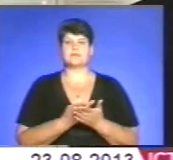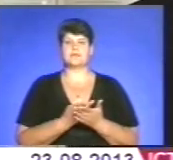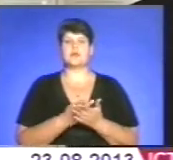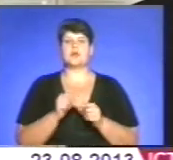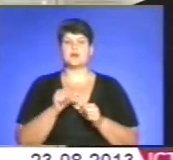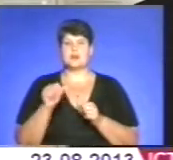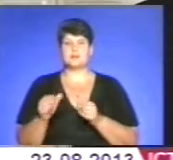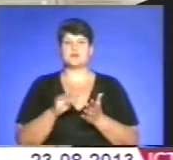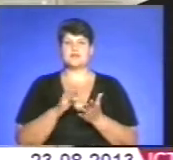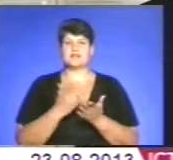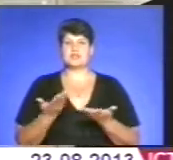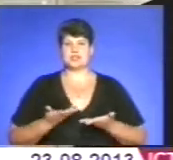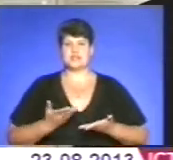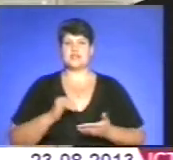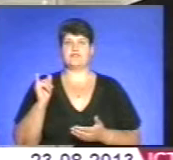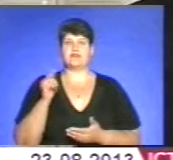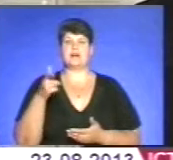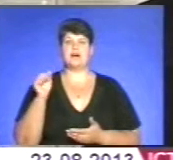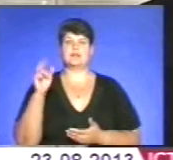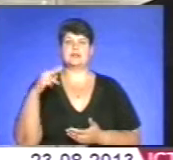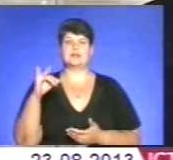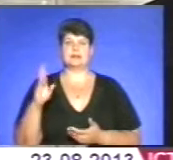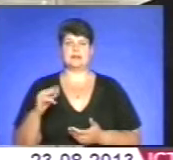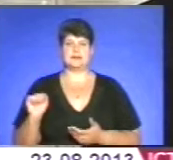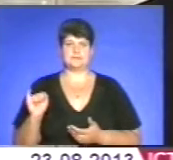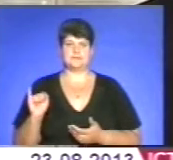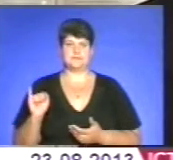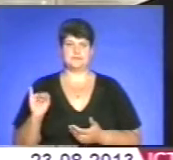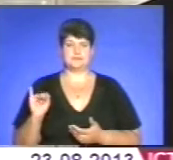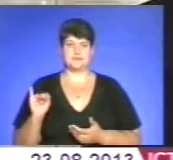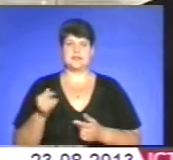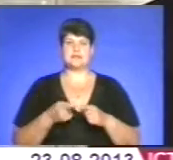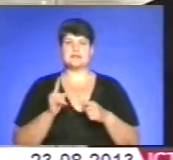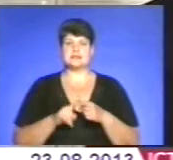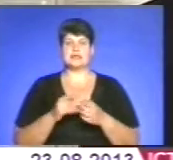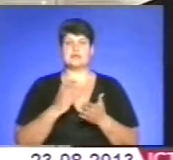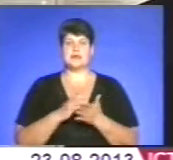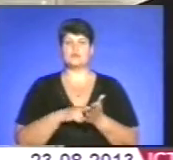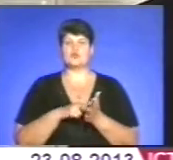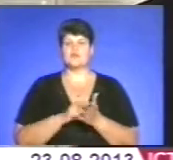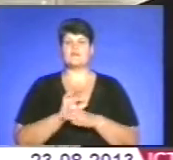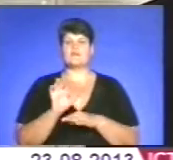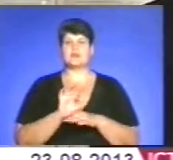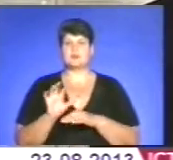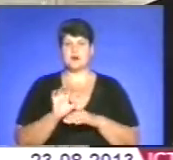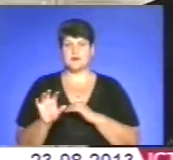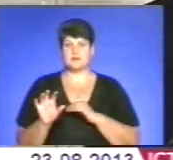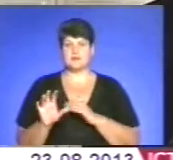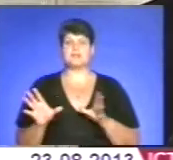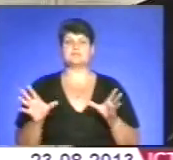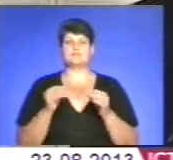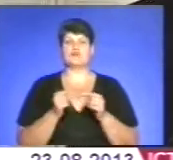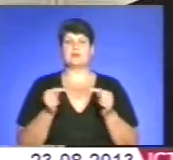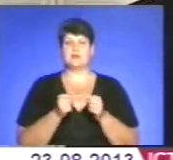життя Івана Гавдиди. Це є поштові відправлення, які